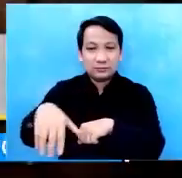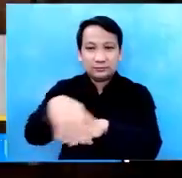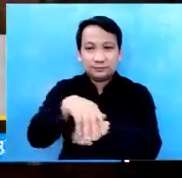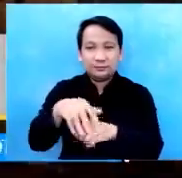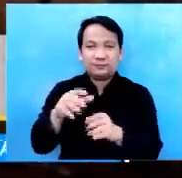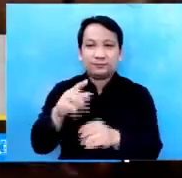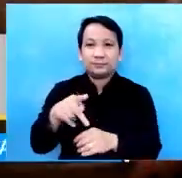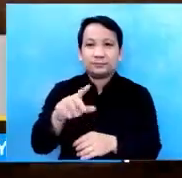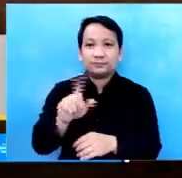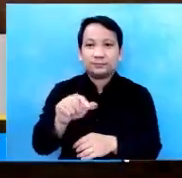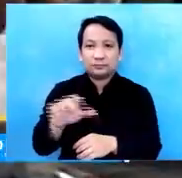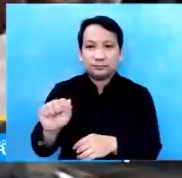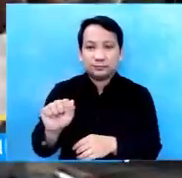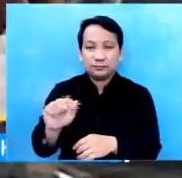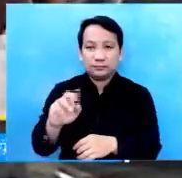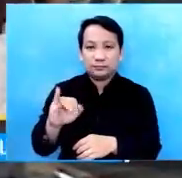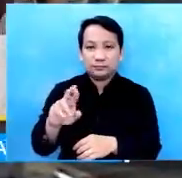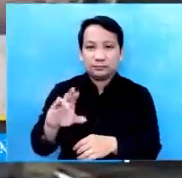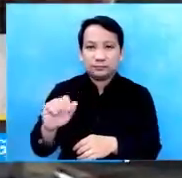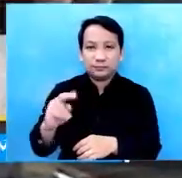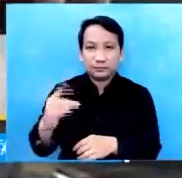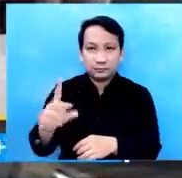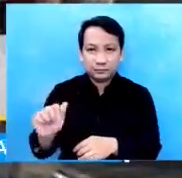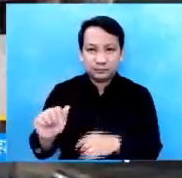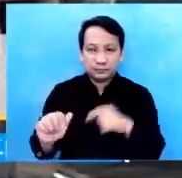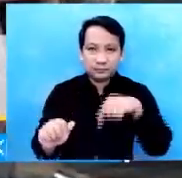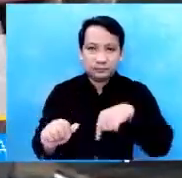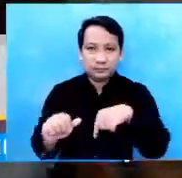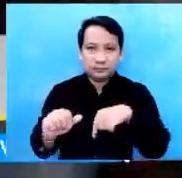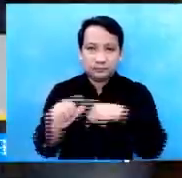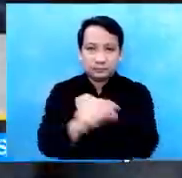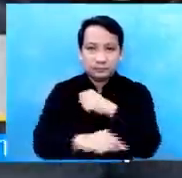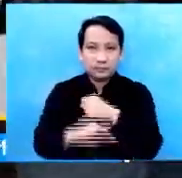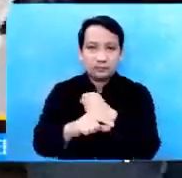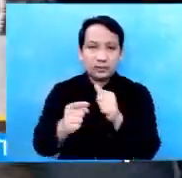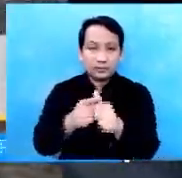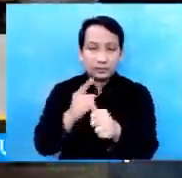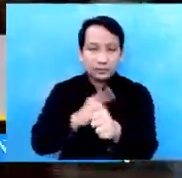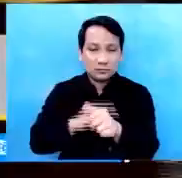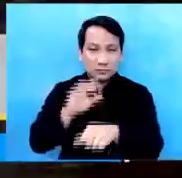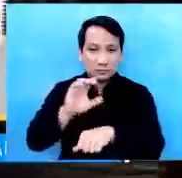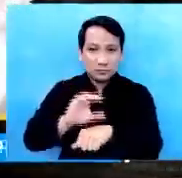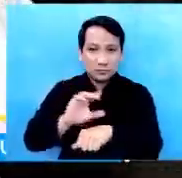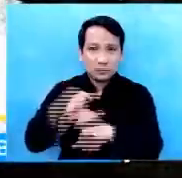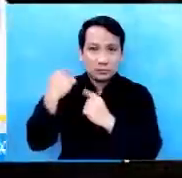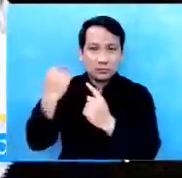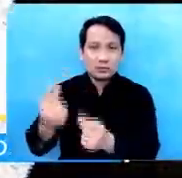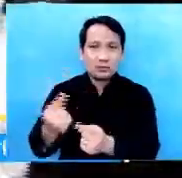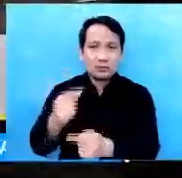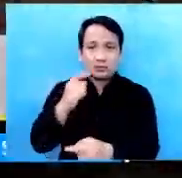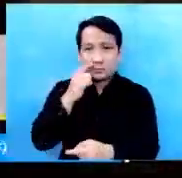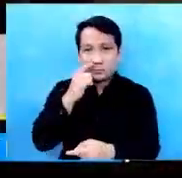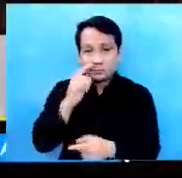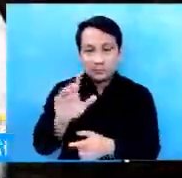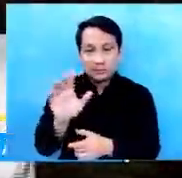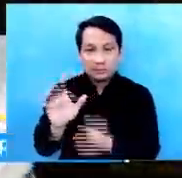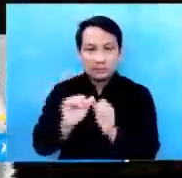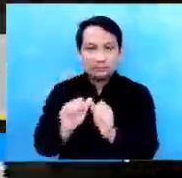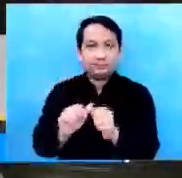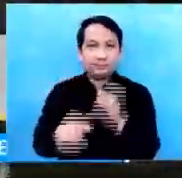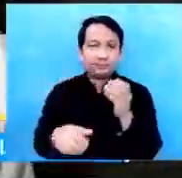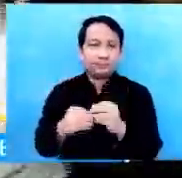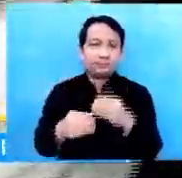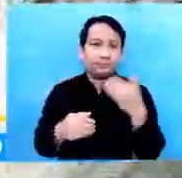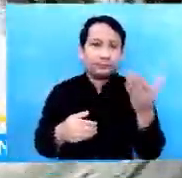Plaza Miranda at Quezon Boulevard ang mga dumalo sa unang simbang gabi. Si Maxima na mula pa sa Fairview, Quezon City, hindi